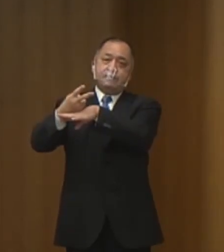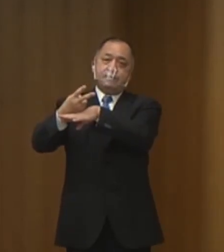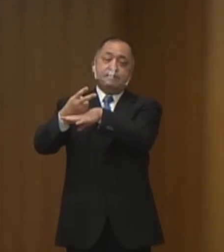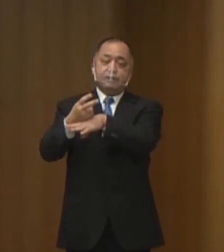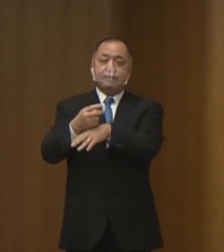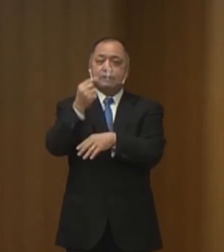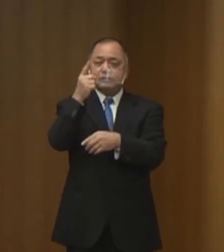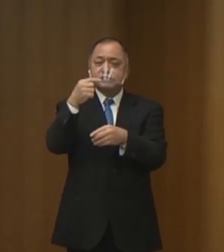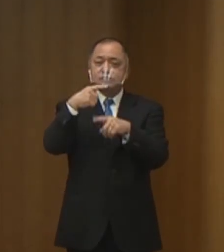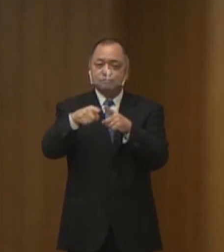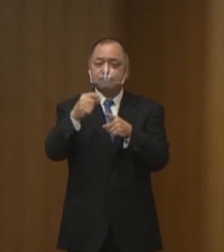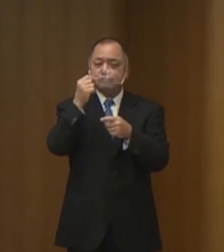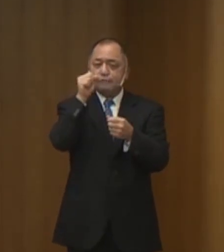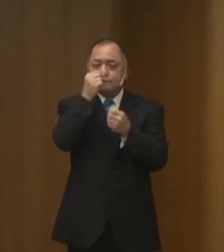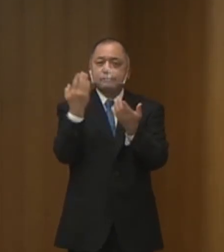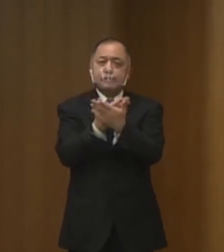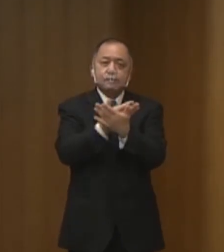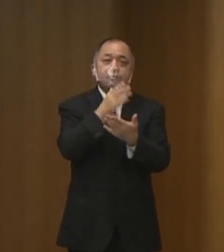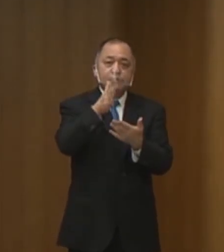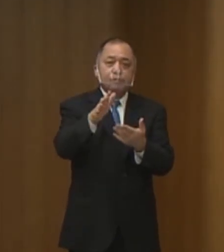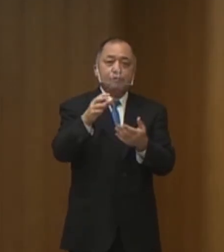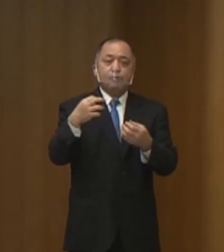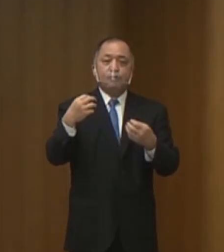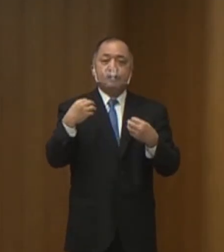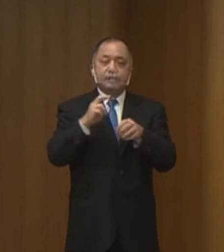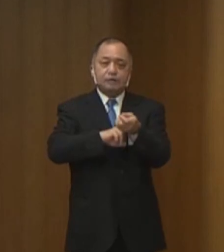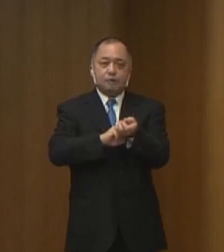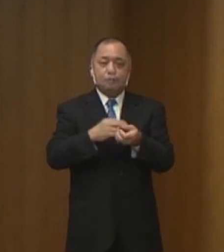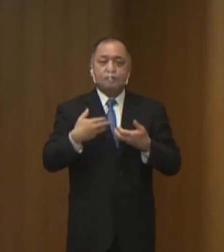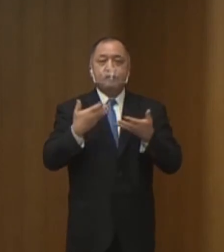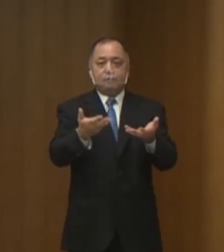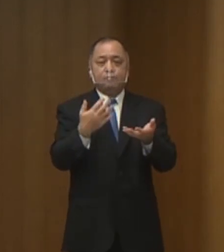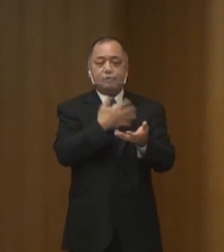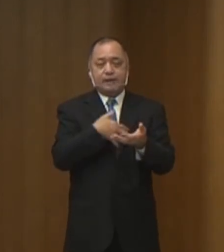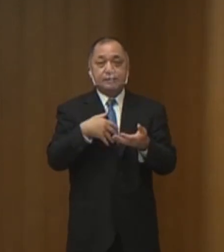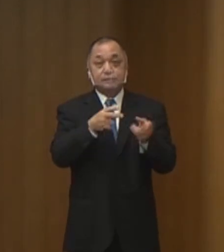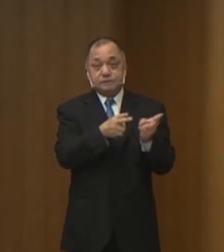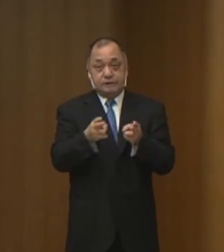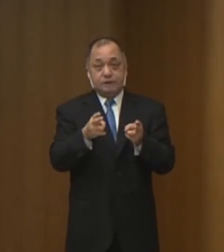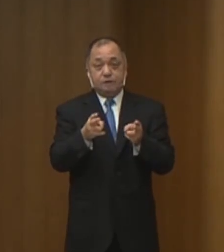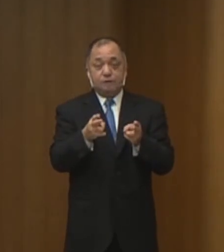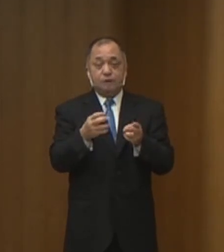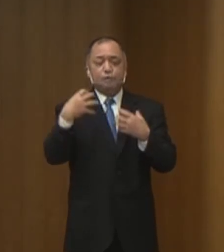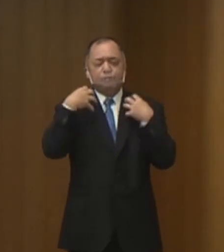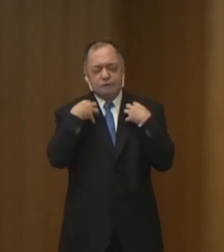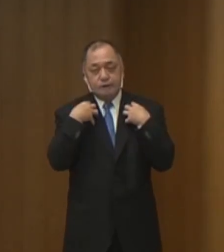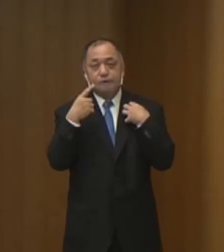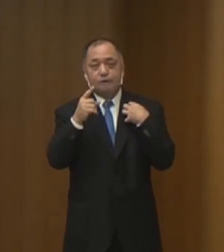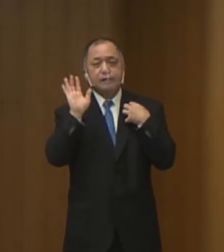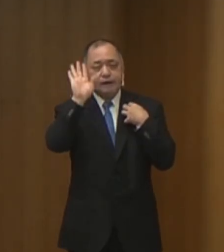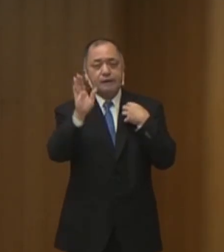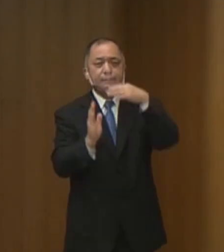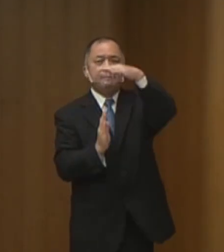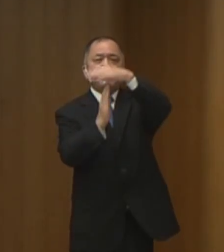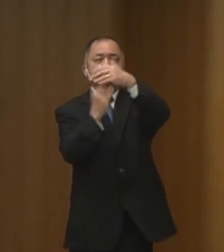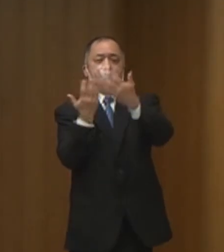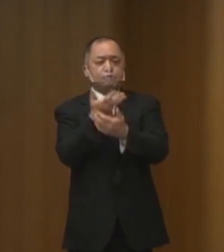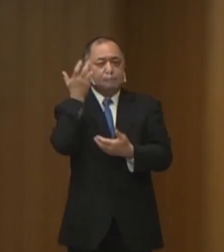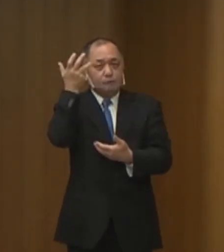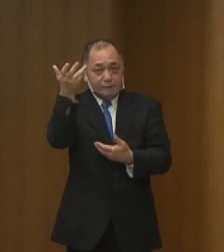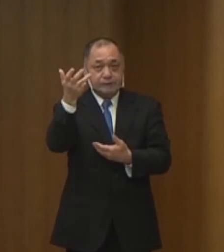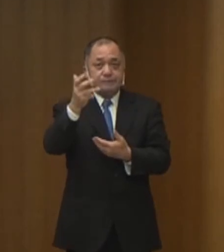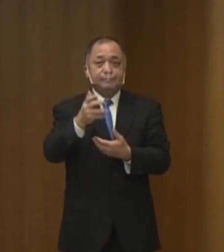ども、医療提供体制の負荷の部分については、ピークはこれからということです。そして、